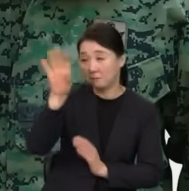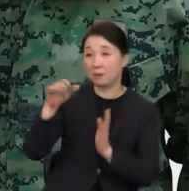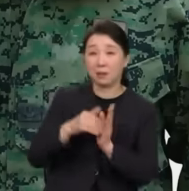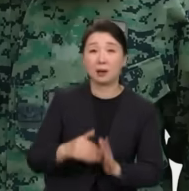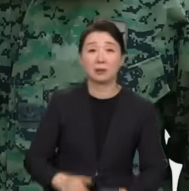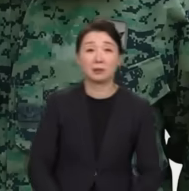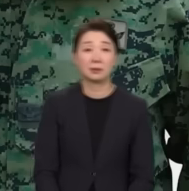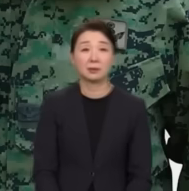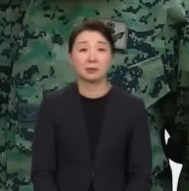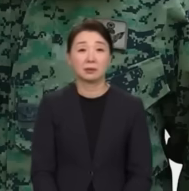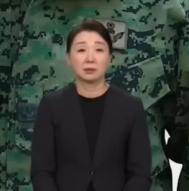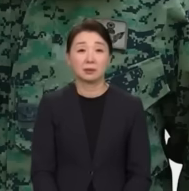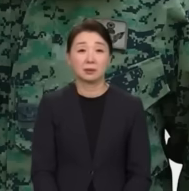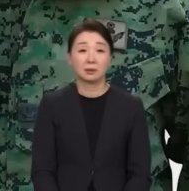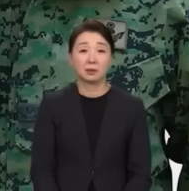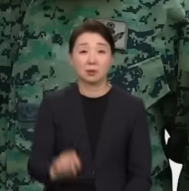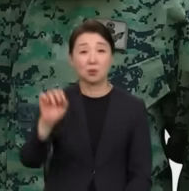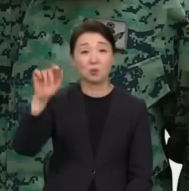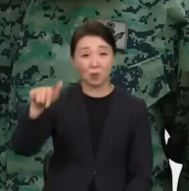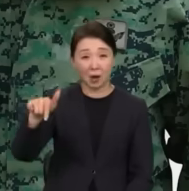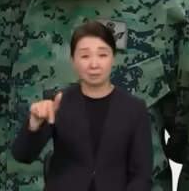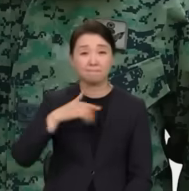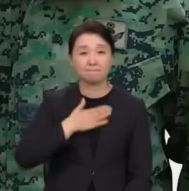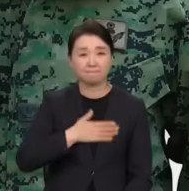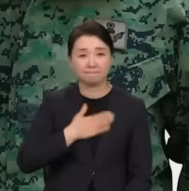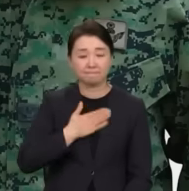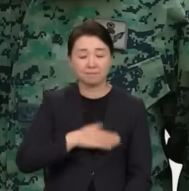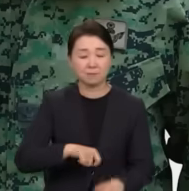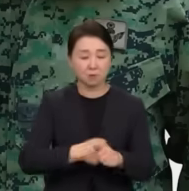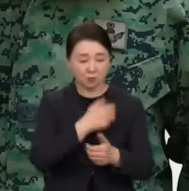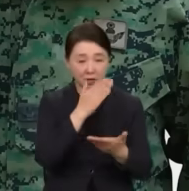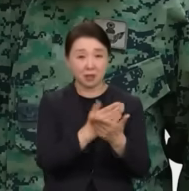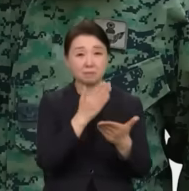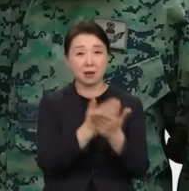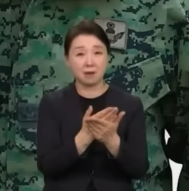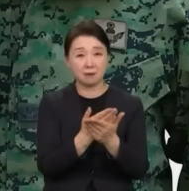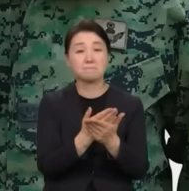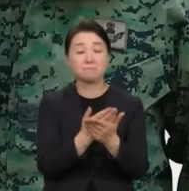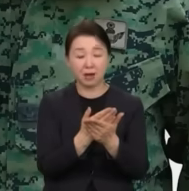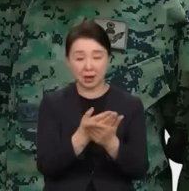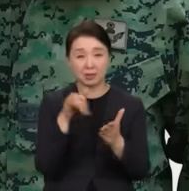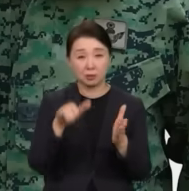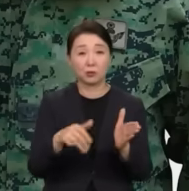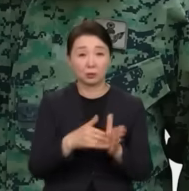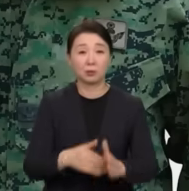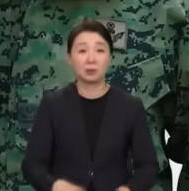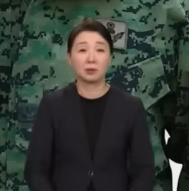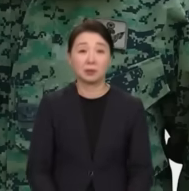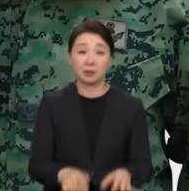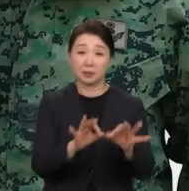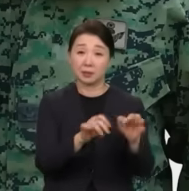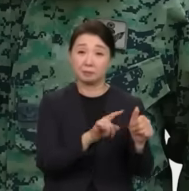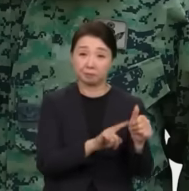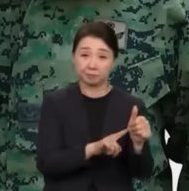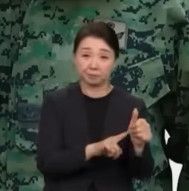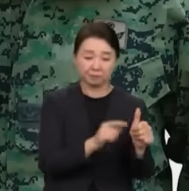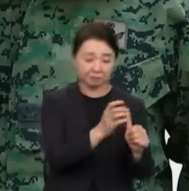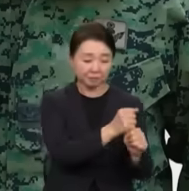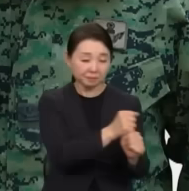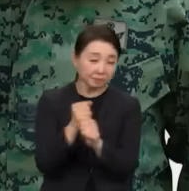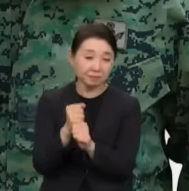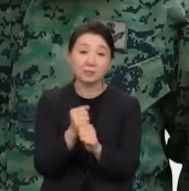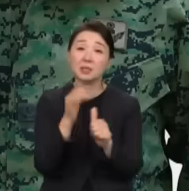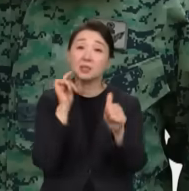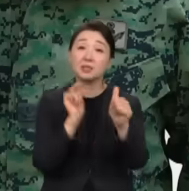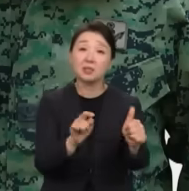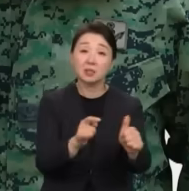답변을 했다는 겁니다. 그러자 곽 사령관이 알겠다, 무리하지 마라 이렇게 답했다는 겁니다. 네. 김 단장은 이 끌어내라는